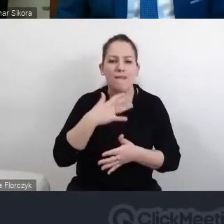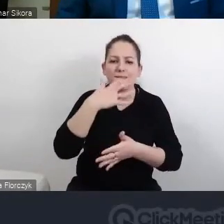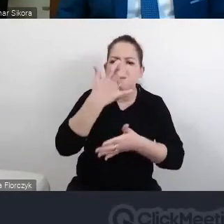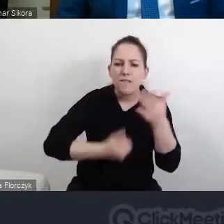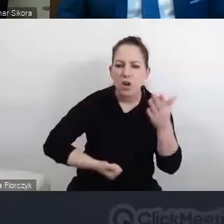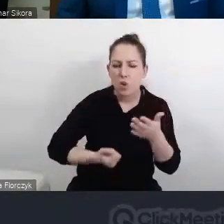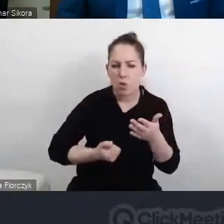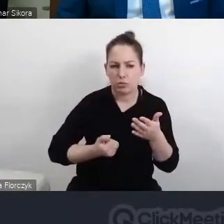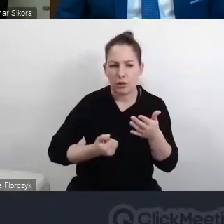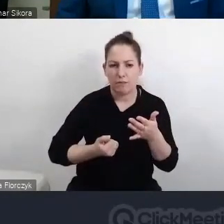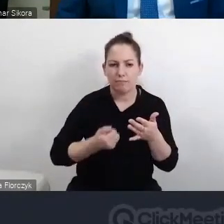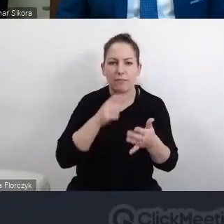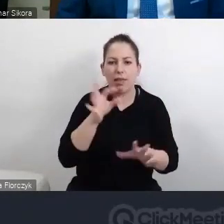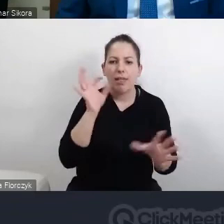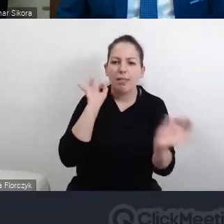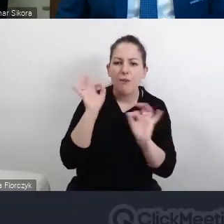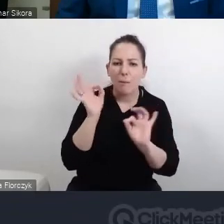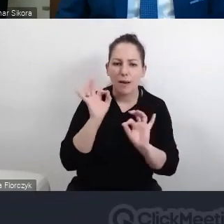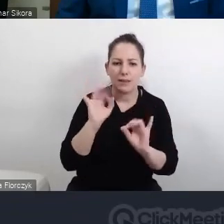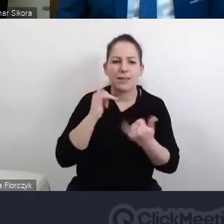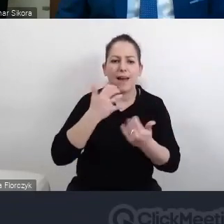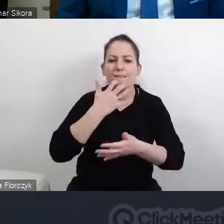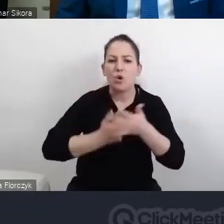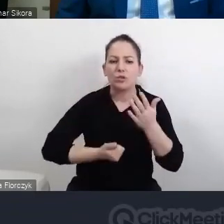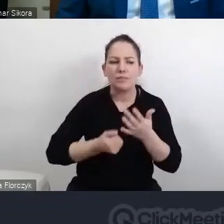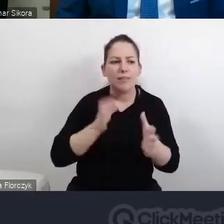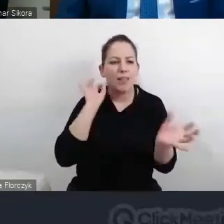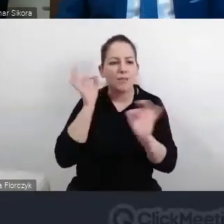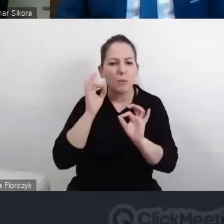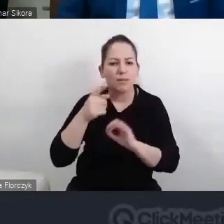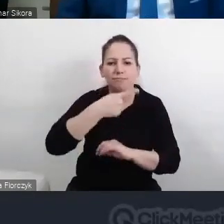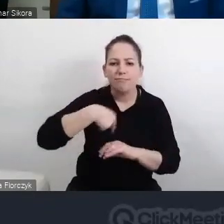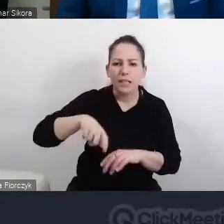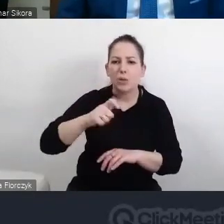wykorzystać informacje, jak można wykorzystać dane,